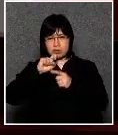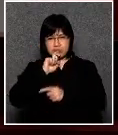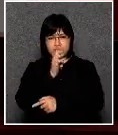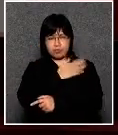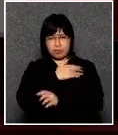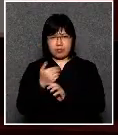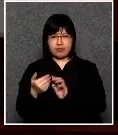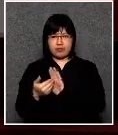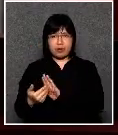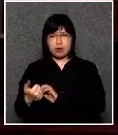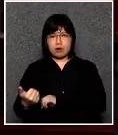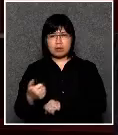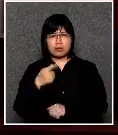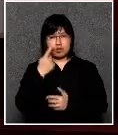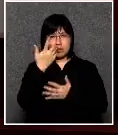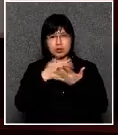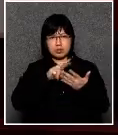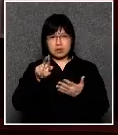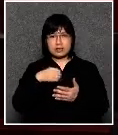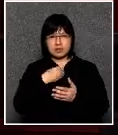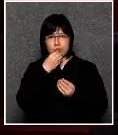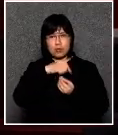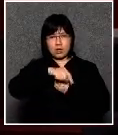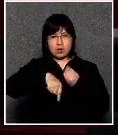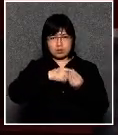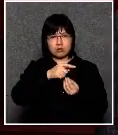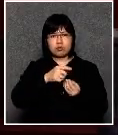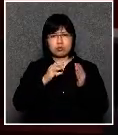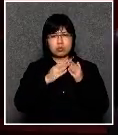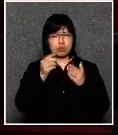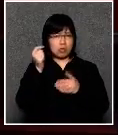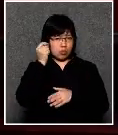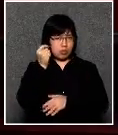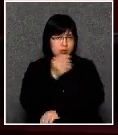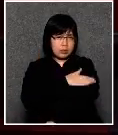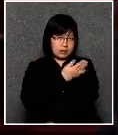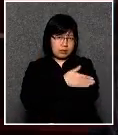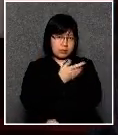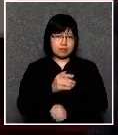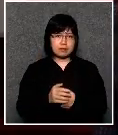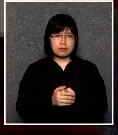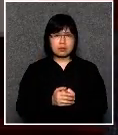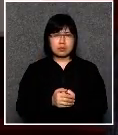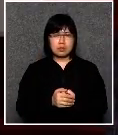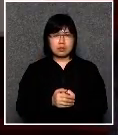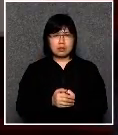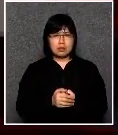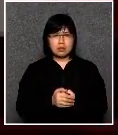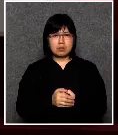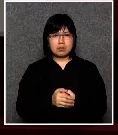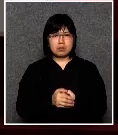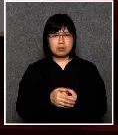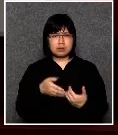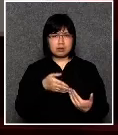近大家喺網上睇到一個食環署個女士，即係嗰個即對一位即係已經差